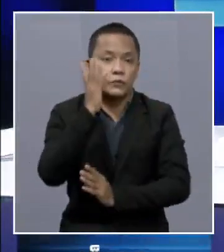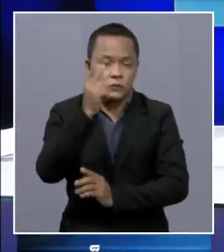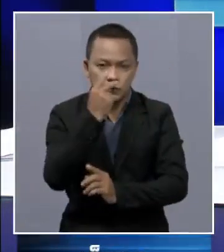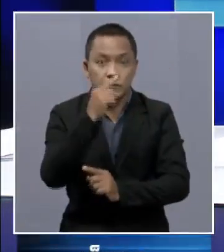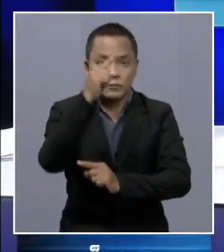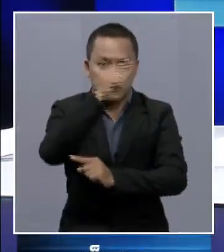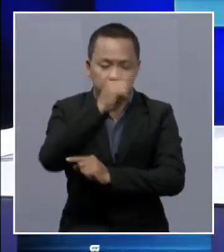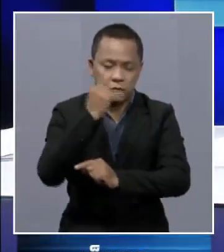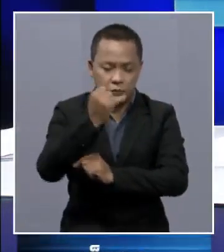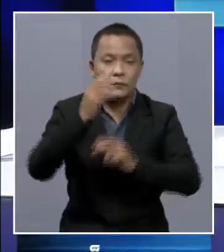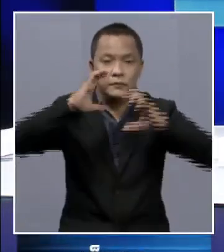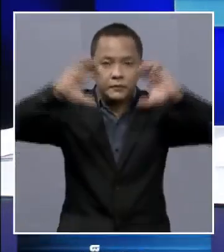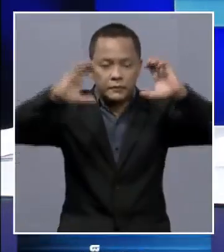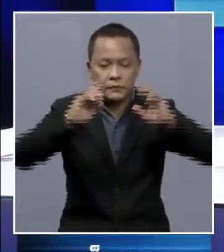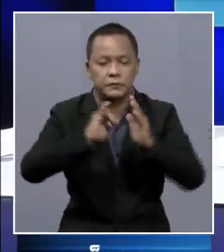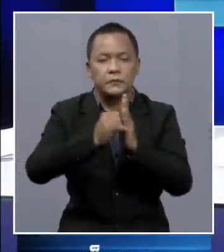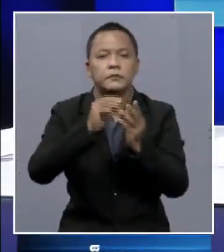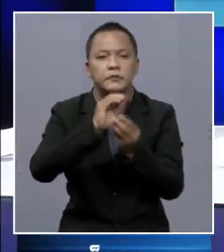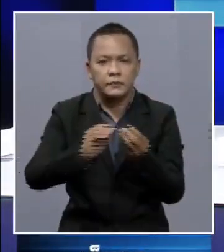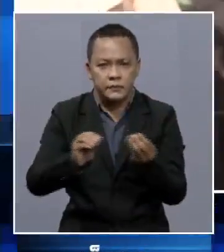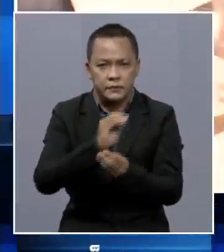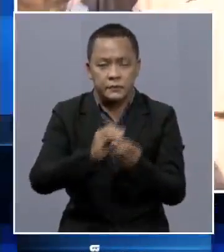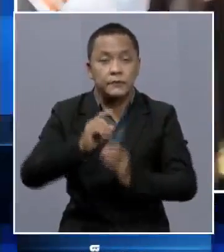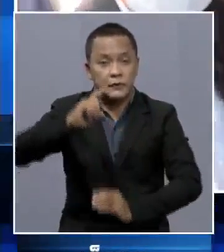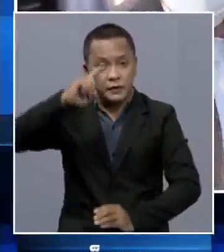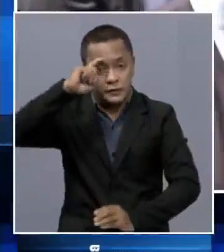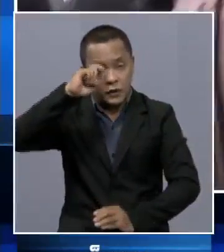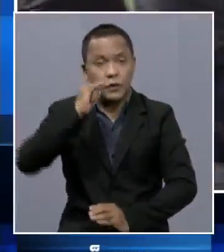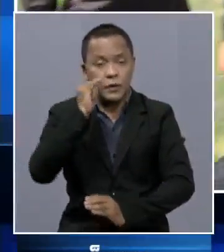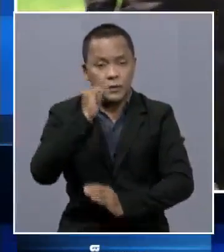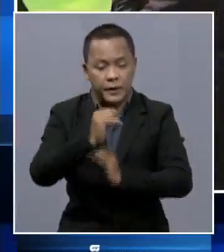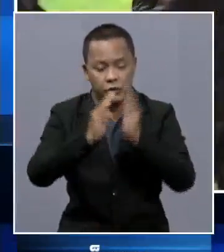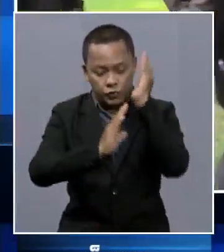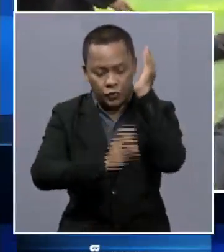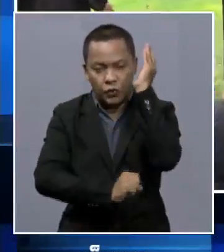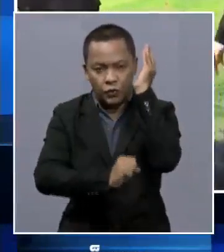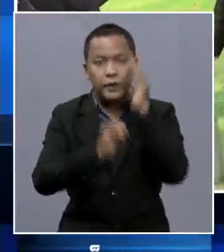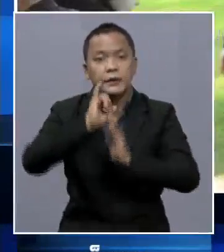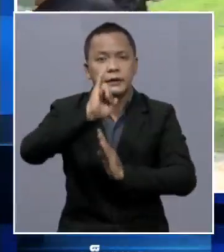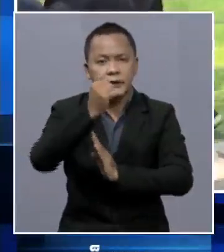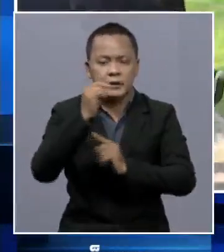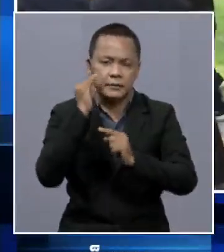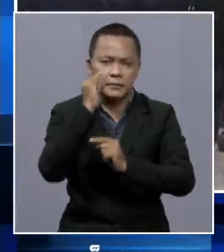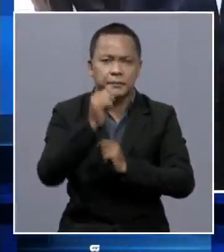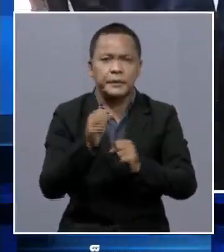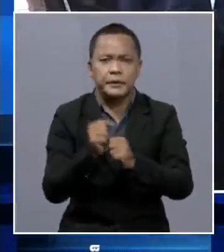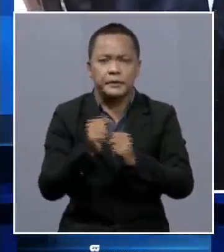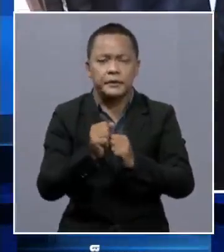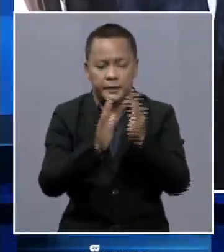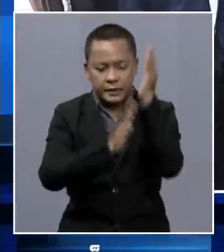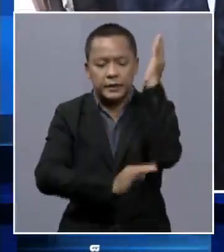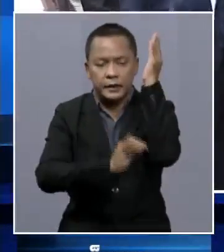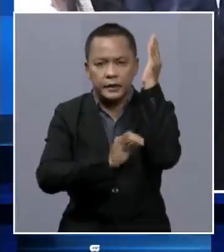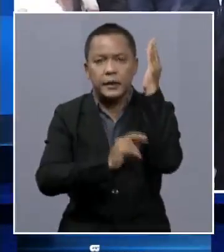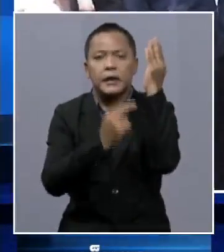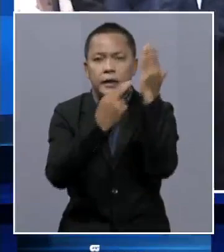จัตาชงบายจะไปตวราชการที่เชิงซ่านแล้วก็วัน เบาก็จะลงพนทไปที่สงขราวัน จรรณก็จะไปที่ยeriaหลาด้